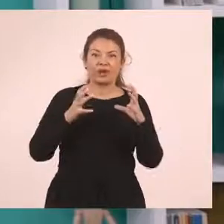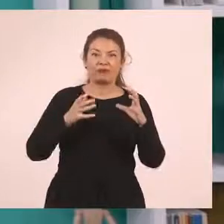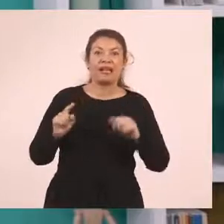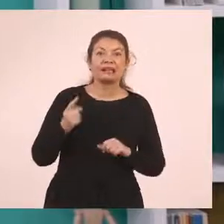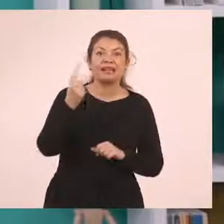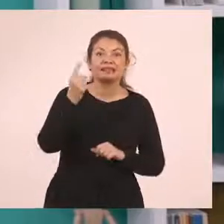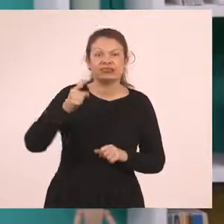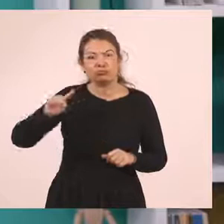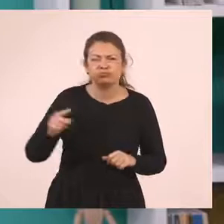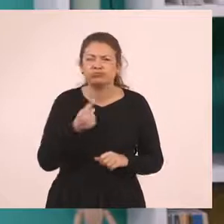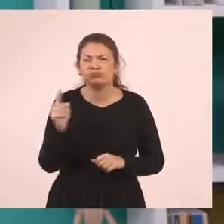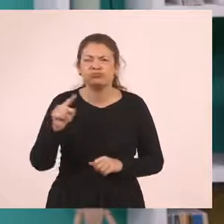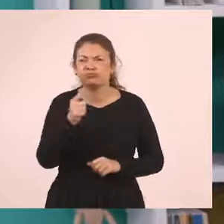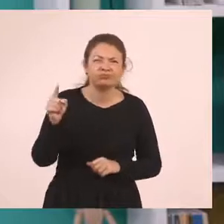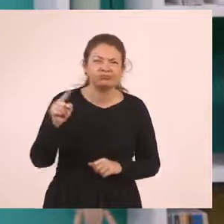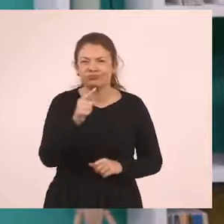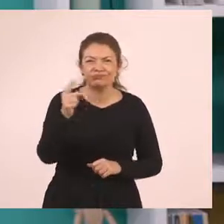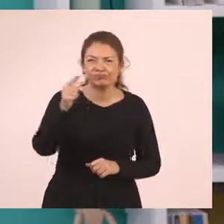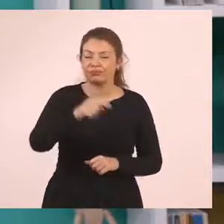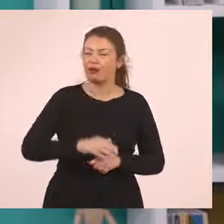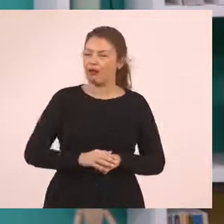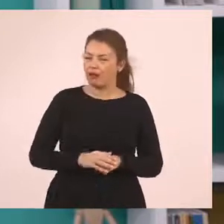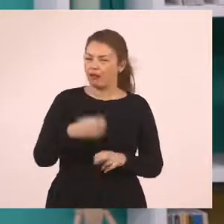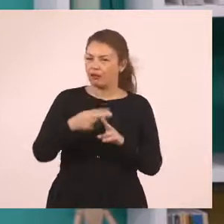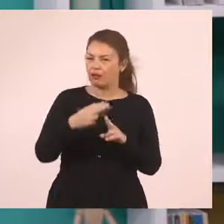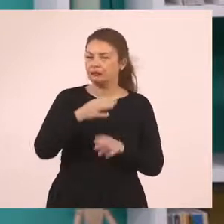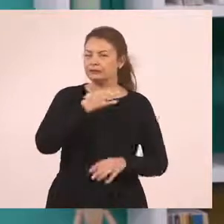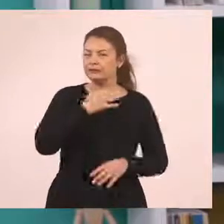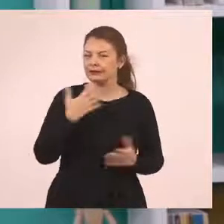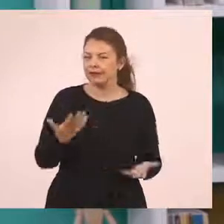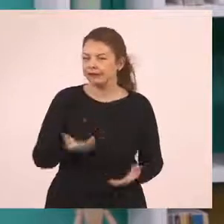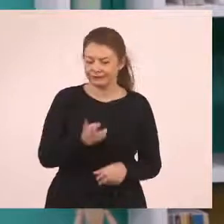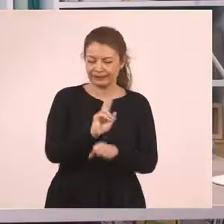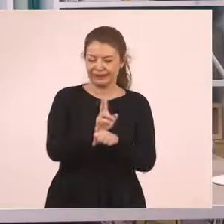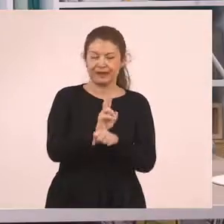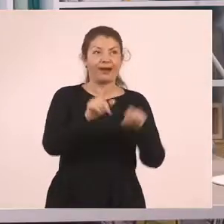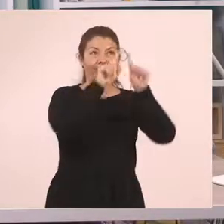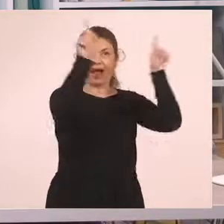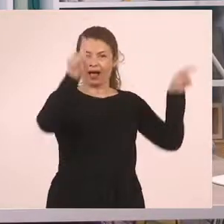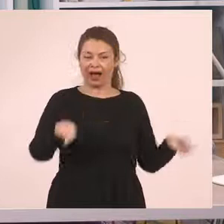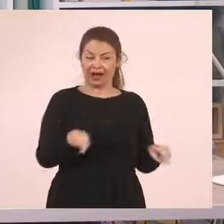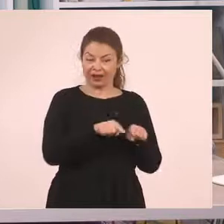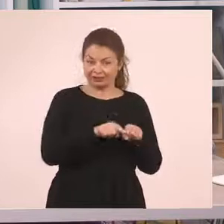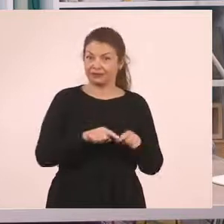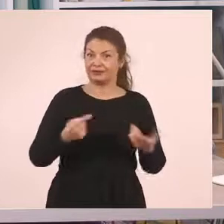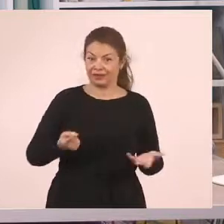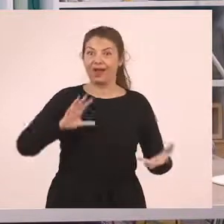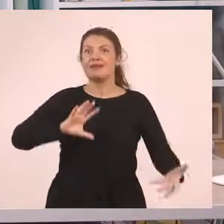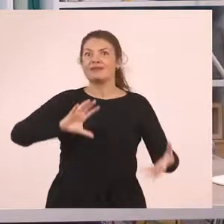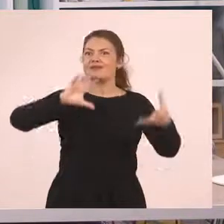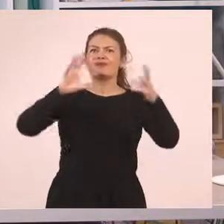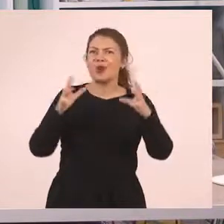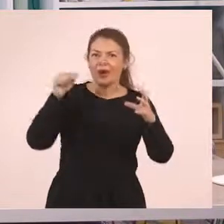γεωγραφία σήμερα. Και αυτό που χρειαζόμαστε φυσικά για το ταξίδι στη γεωγραφία είναι το βασικό μας εργαλείο, είναι ο χάρτης μας. Γιατί γεωγραφία